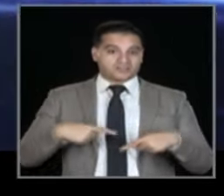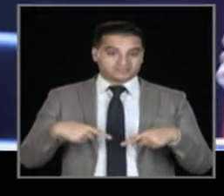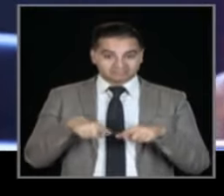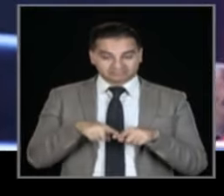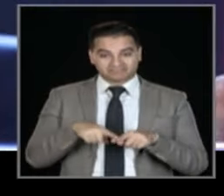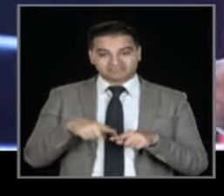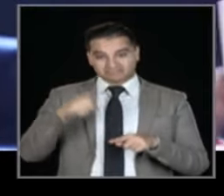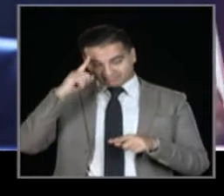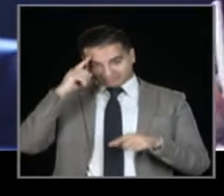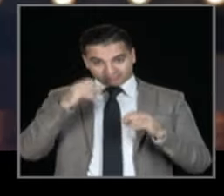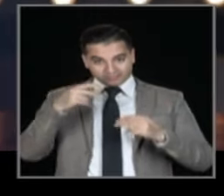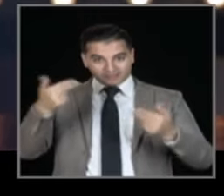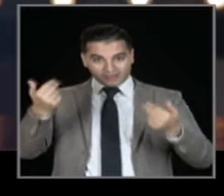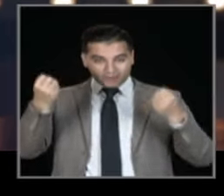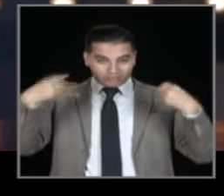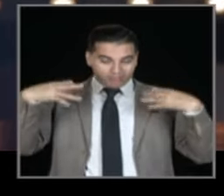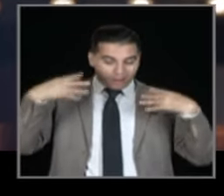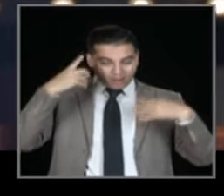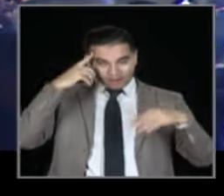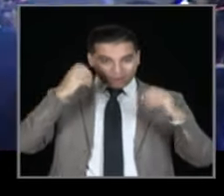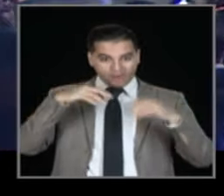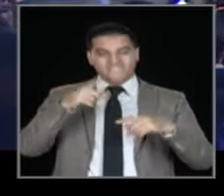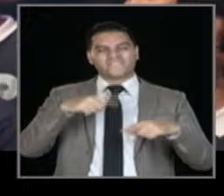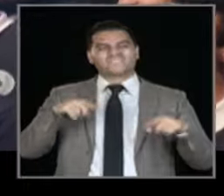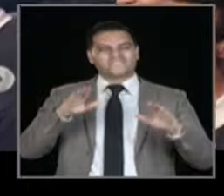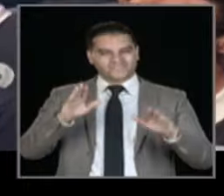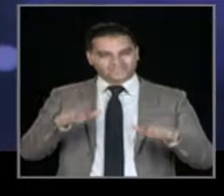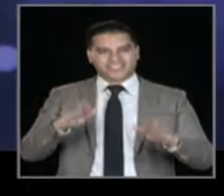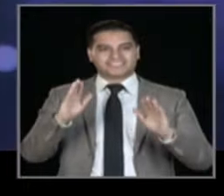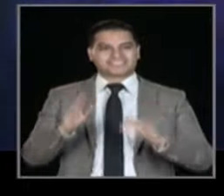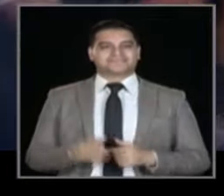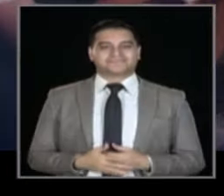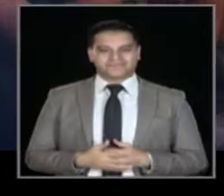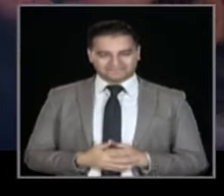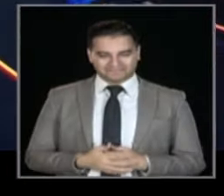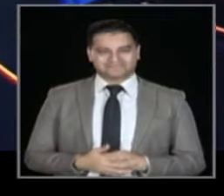والأضواء والكاميرات لا الأنين.